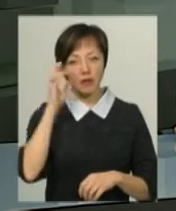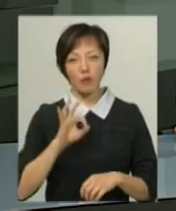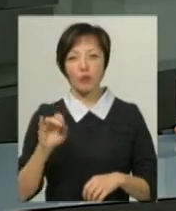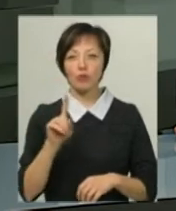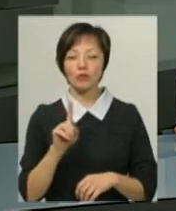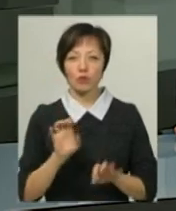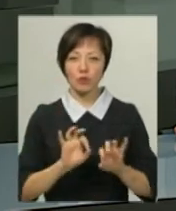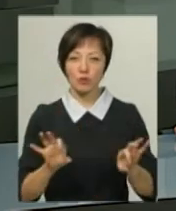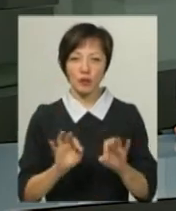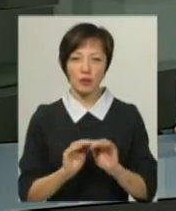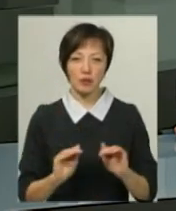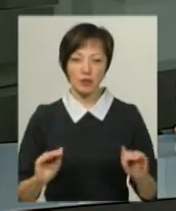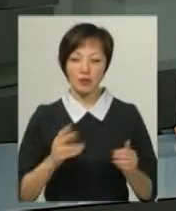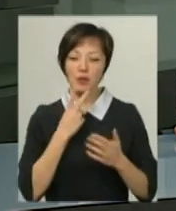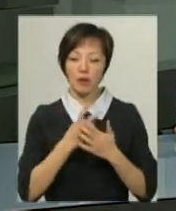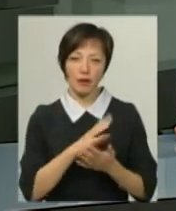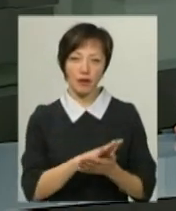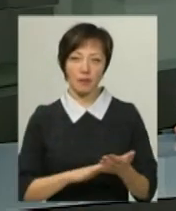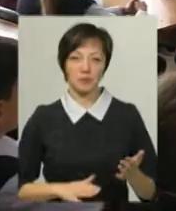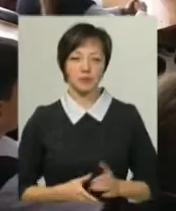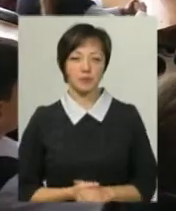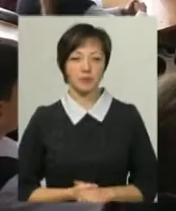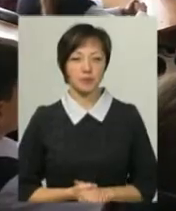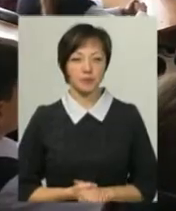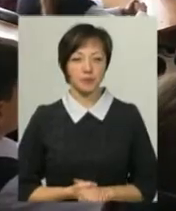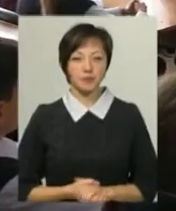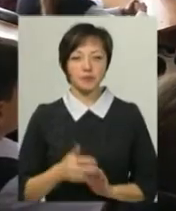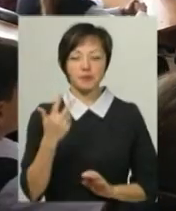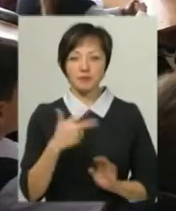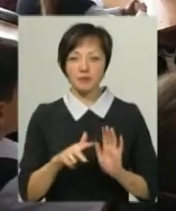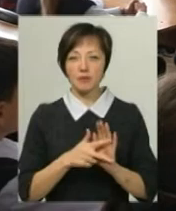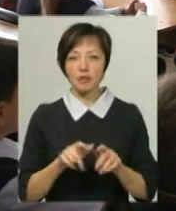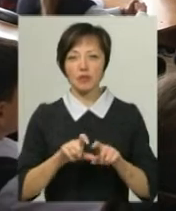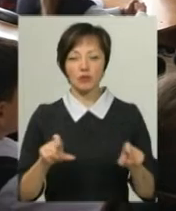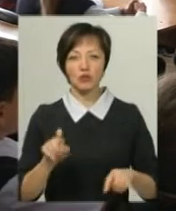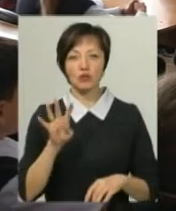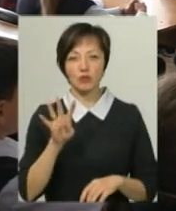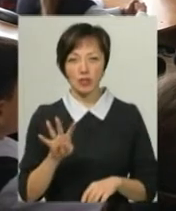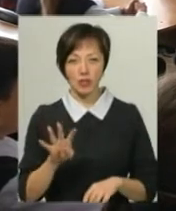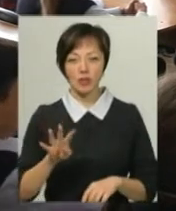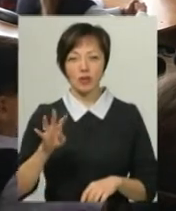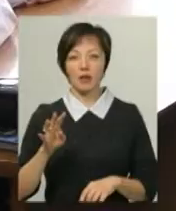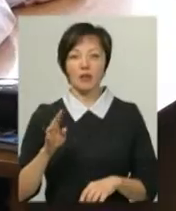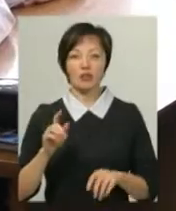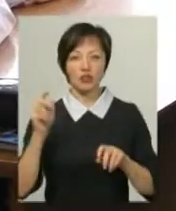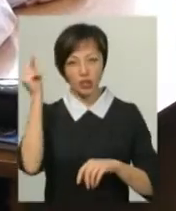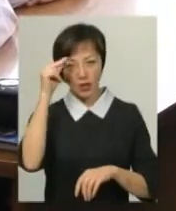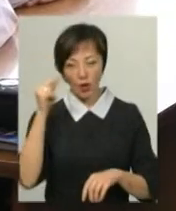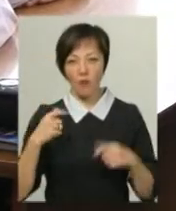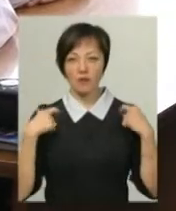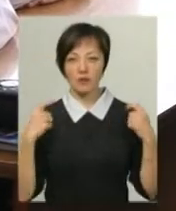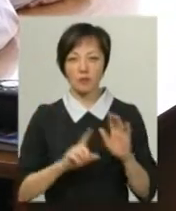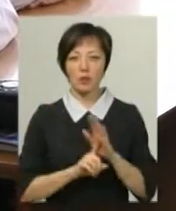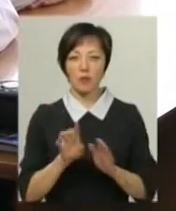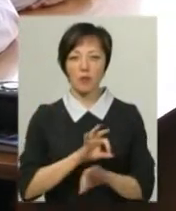патрульні розповідали школярам, дивіться далі у сюжеті. 38 шкіл та 4 шкільних офіцера. У Хмельницькому розпочався проєкт